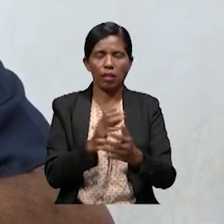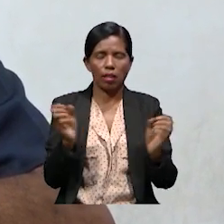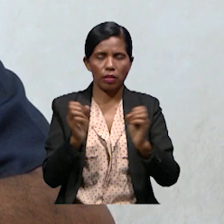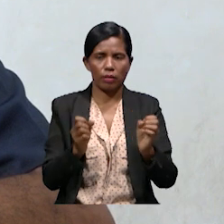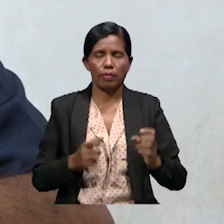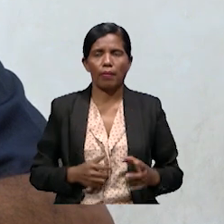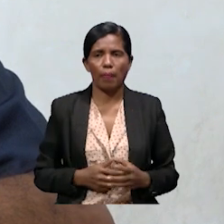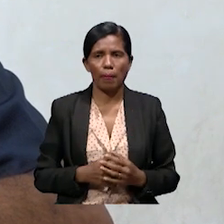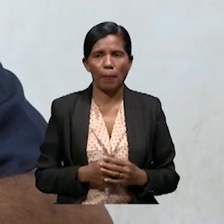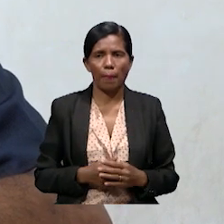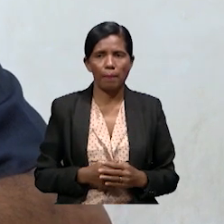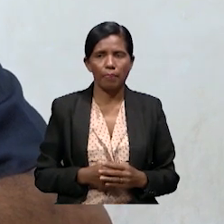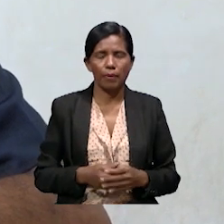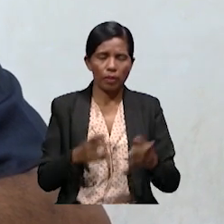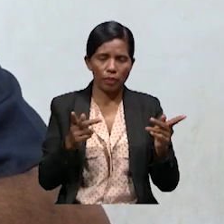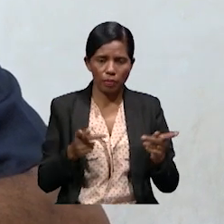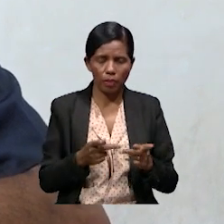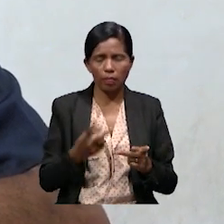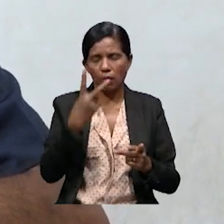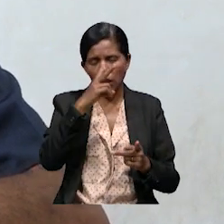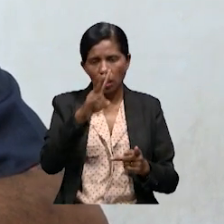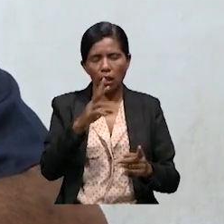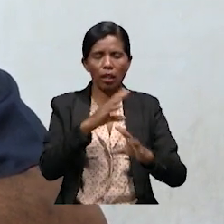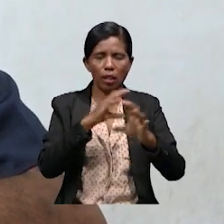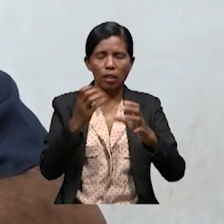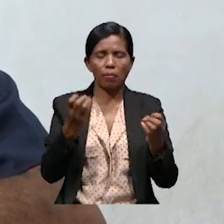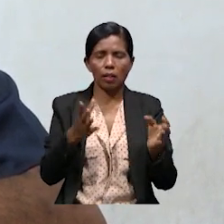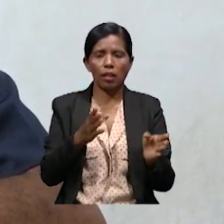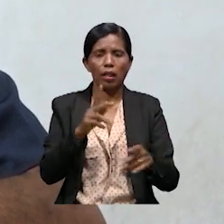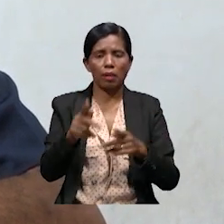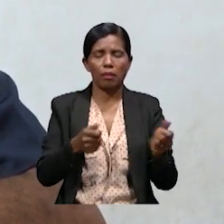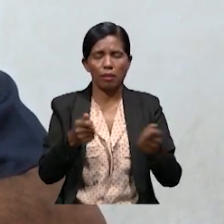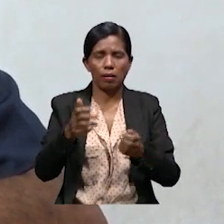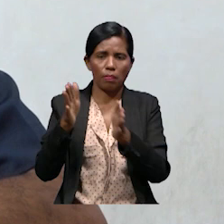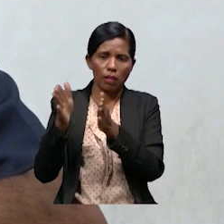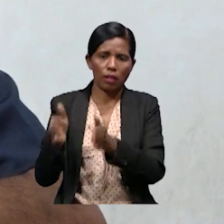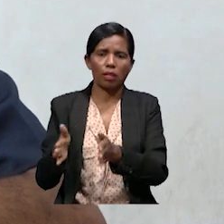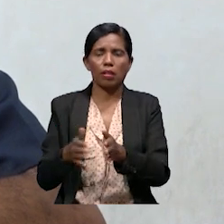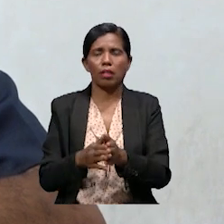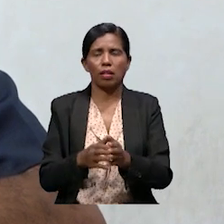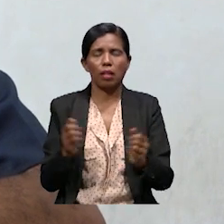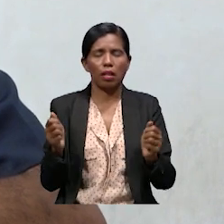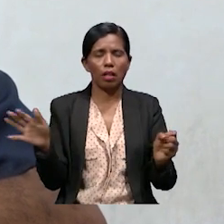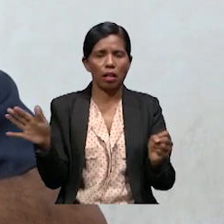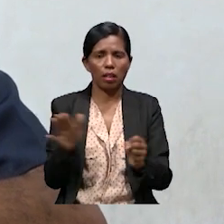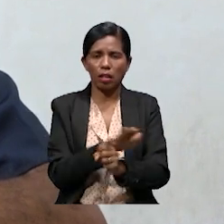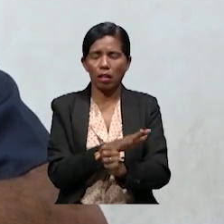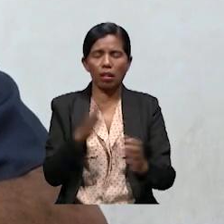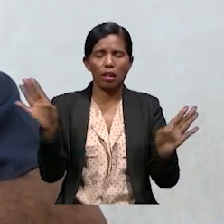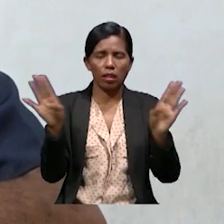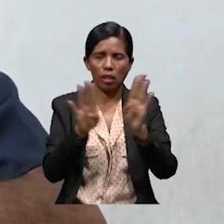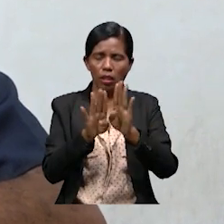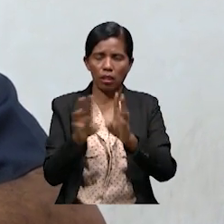a fatin balo nebe na gada ruma, na para careta arbiro, pois ocupa tia